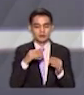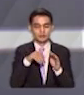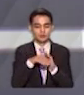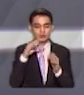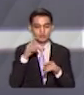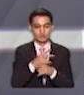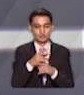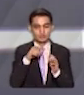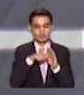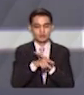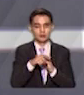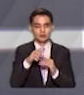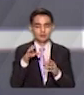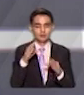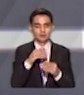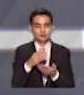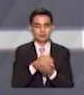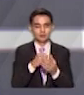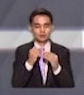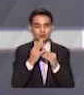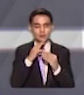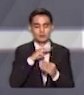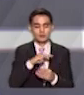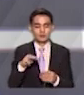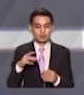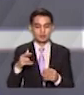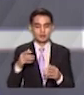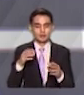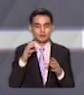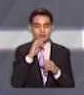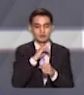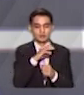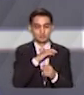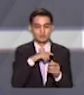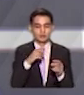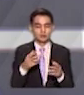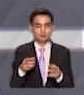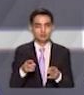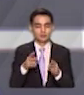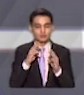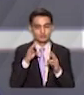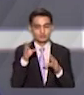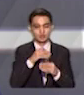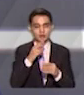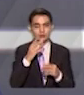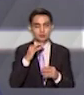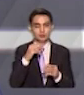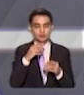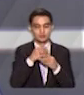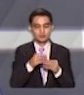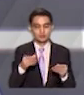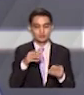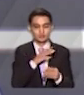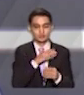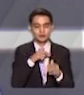күткен Қабанбай ауылындағы жұрттың 14 миллионға жоқ теңгесін өптеп кеткен. Қаскөй үнімен қоймай, ізін жасыру